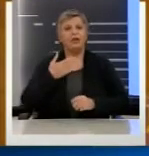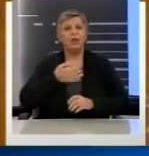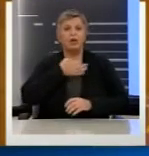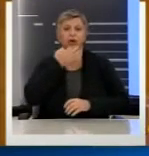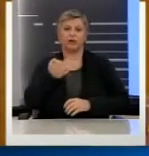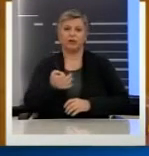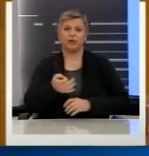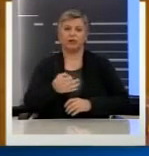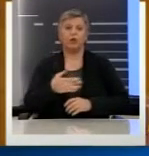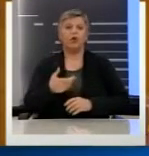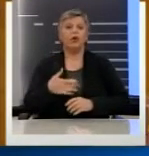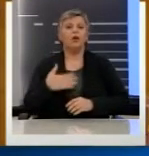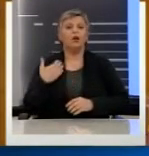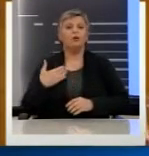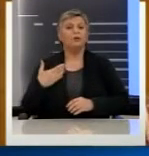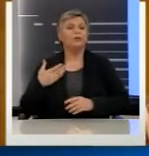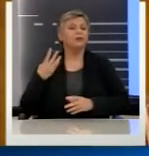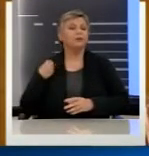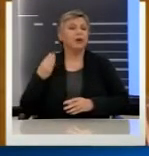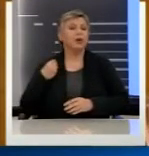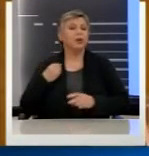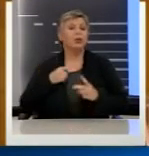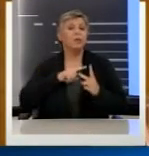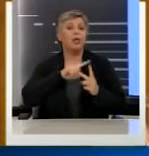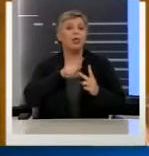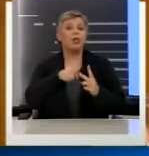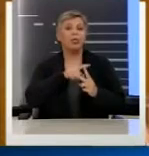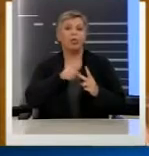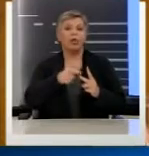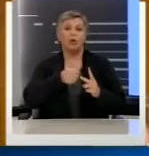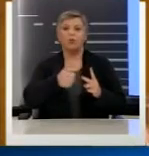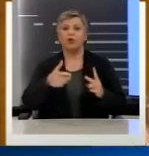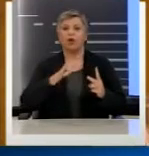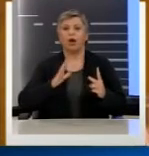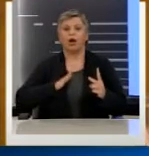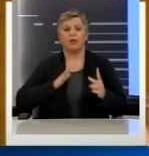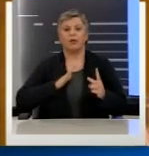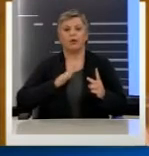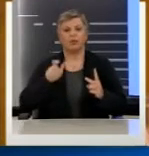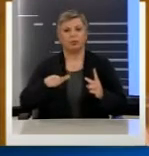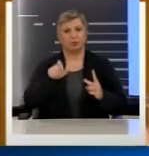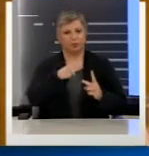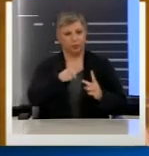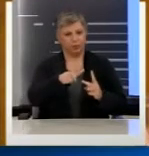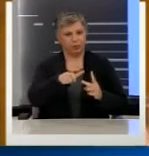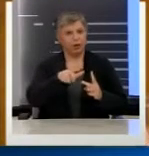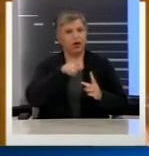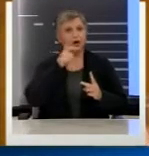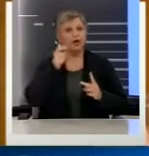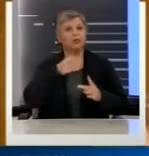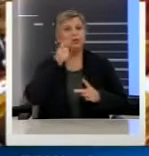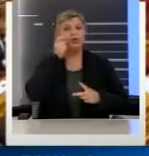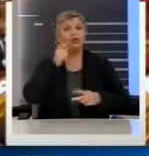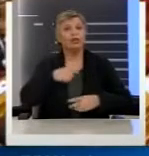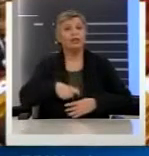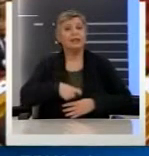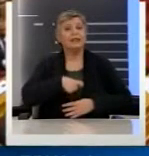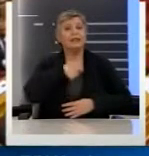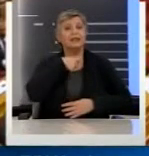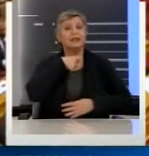ψύχρεμες φωνές από την πλευρά της αξιωματικής αντιπολίτευσης, εννοώ τον κύριο